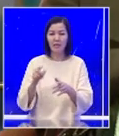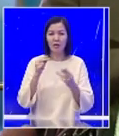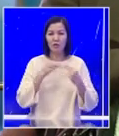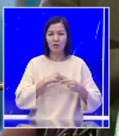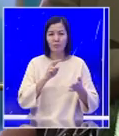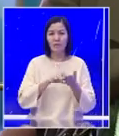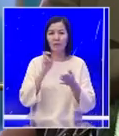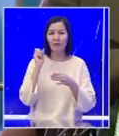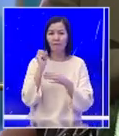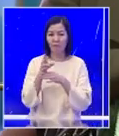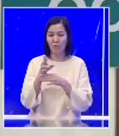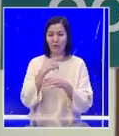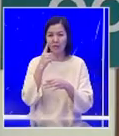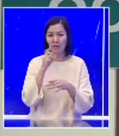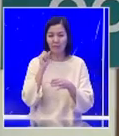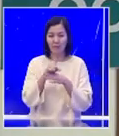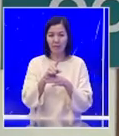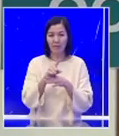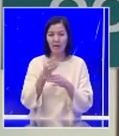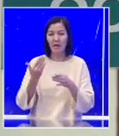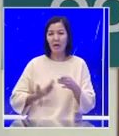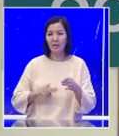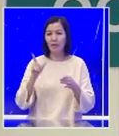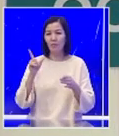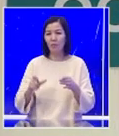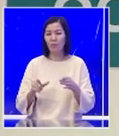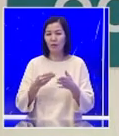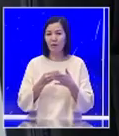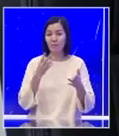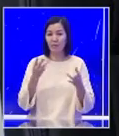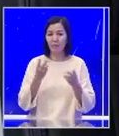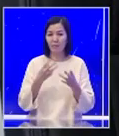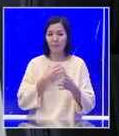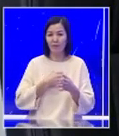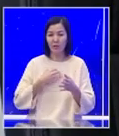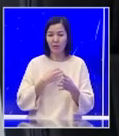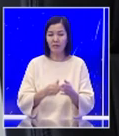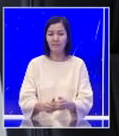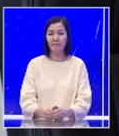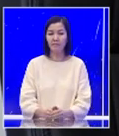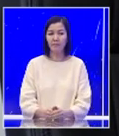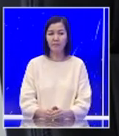тапсырды. Өзгелерге сабақ болсын, адам өмірі бағасын білсін дегені.